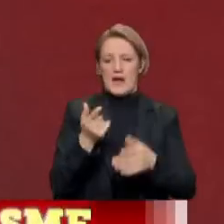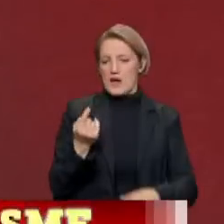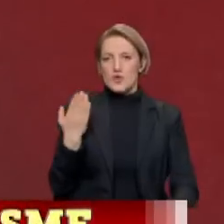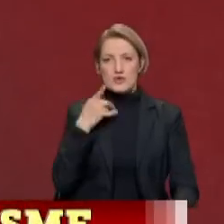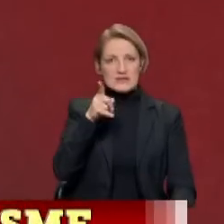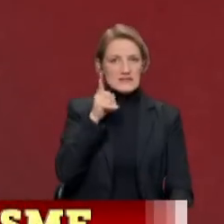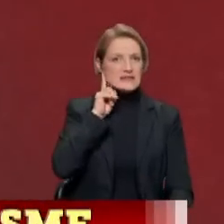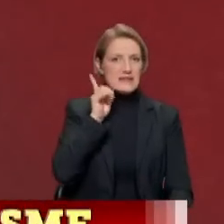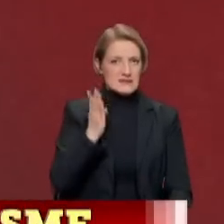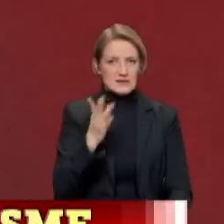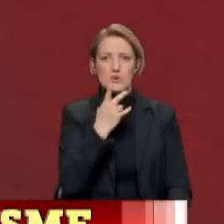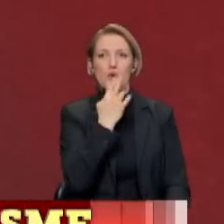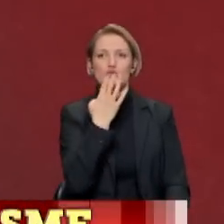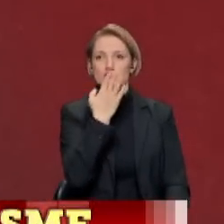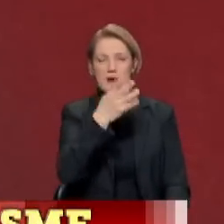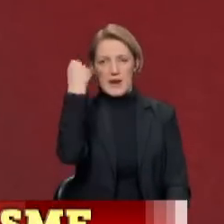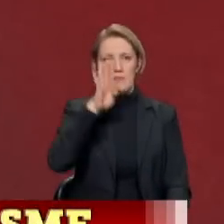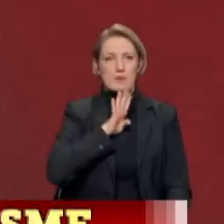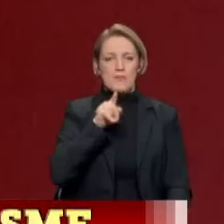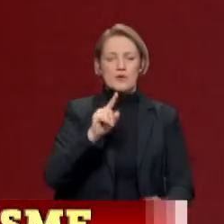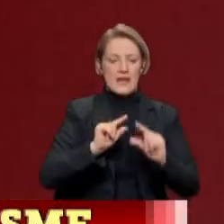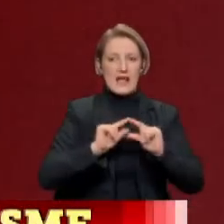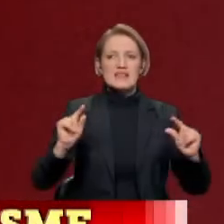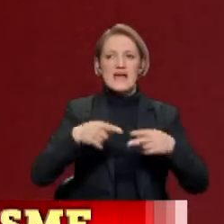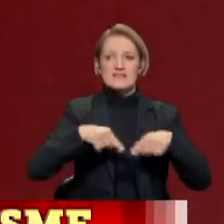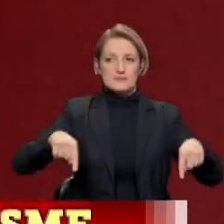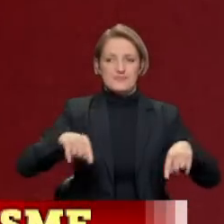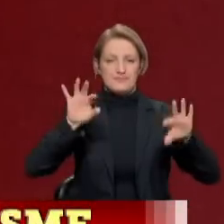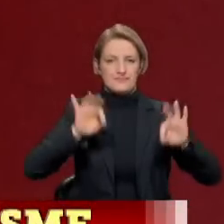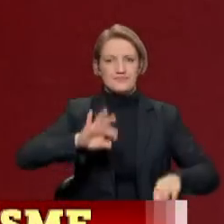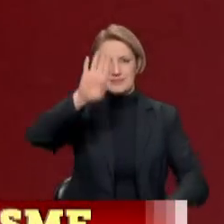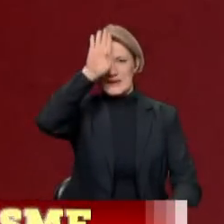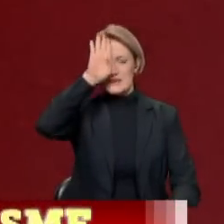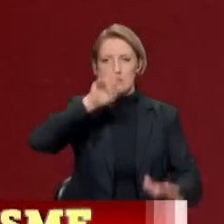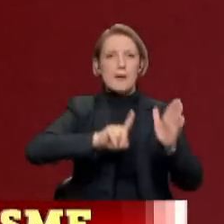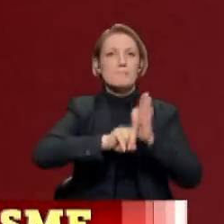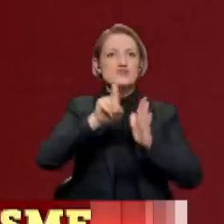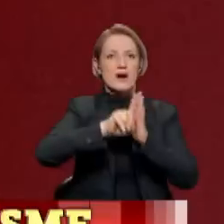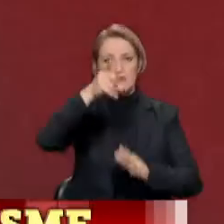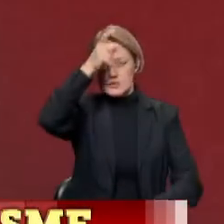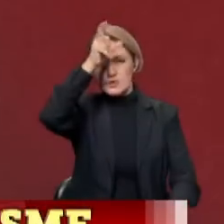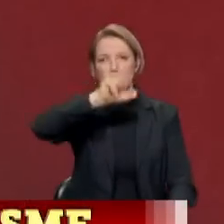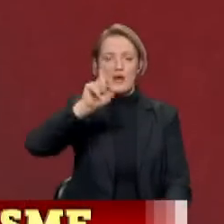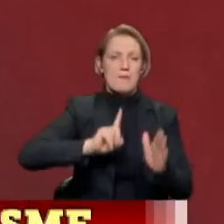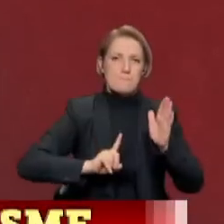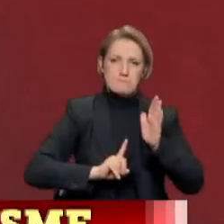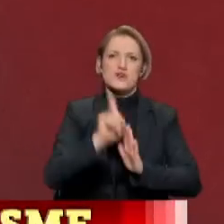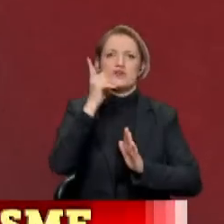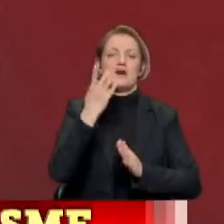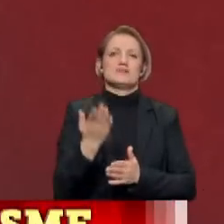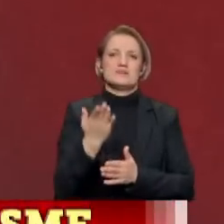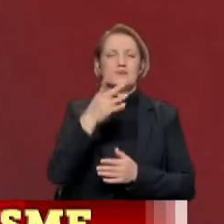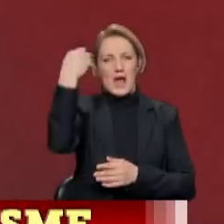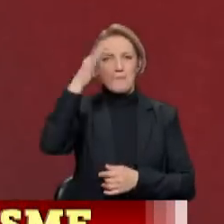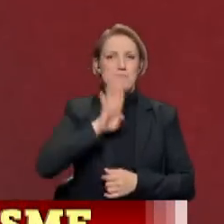de dinlediniz. Evet. Oradaki konuşma, ben bugün etiketimizle başlamak istiyorum. İstanbul'da başardı. Türkiye'de başaracağız. Bir mesaj